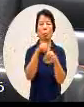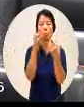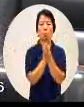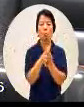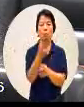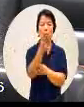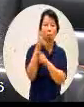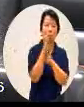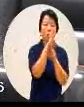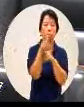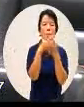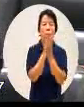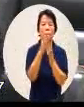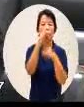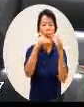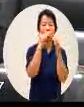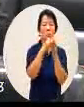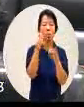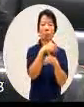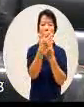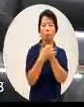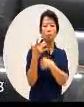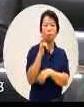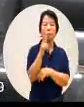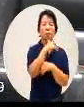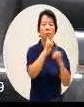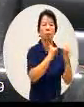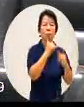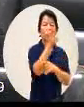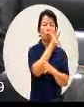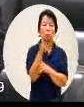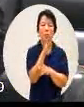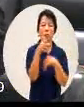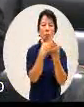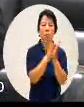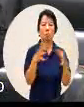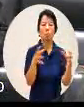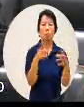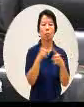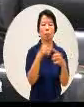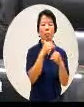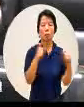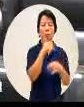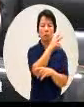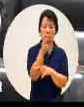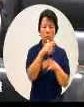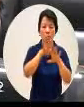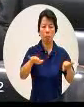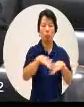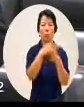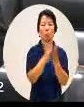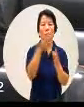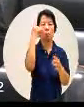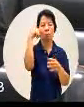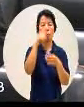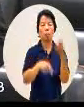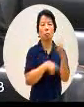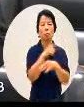槍桿保護校園跟社區的安全也不分族群保護同胞的安全結果呢這個故事呢